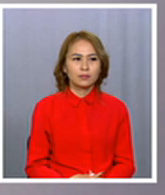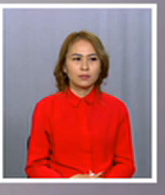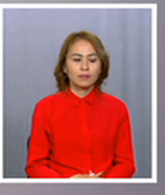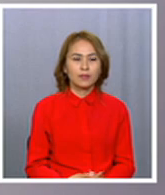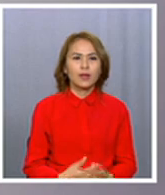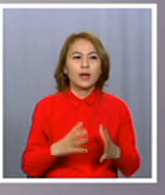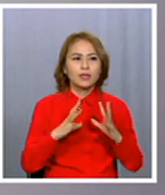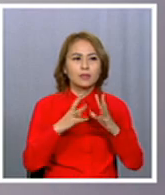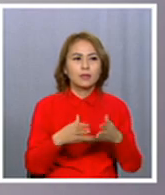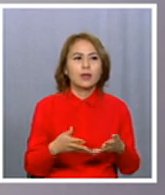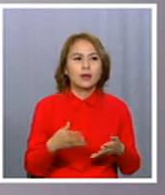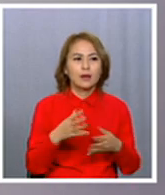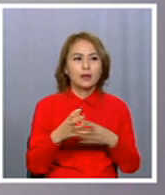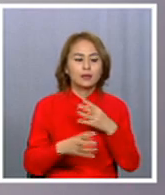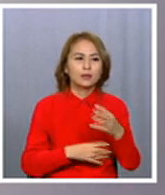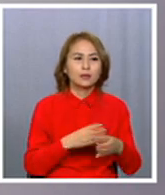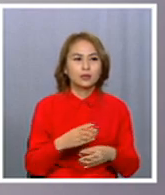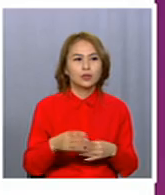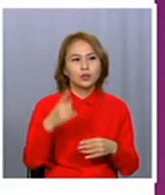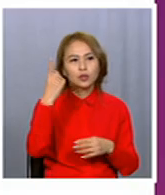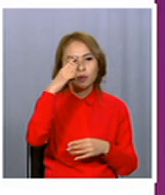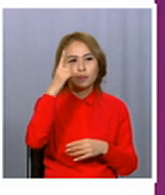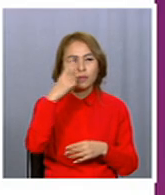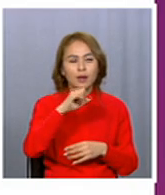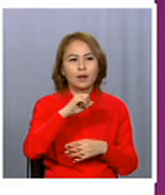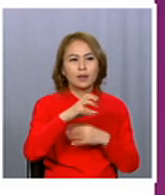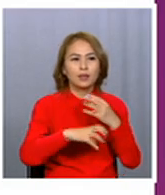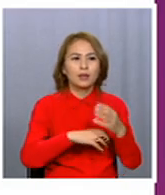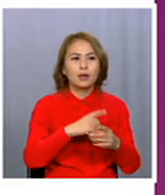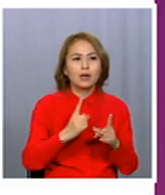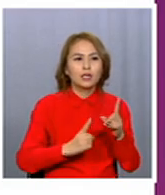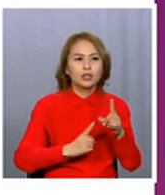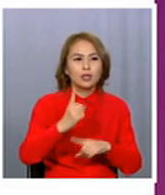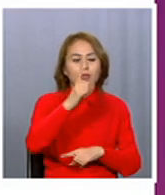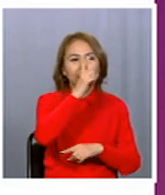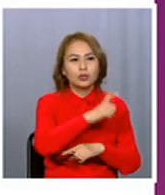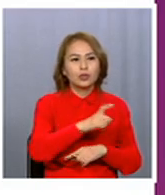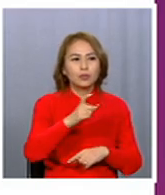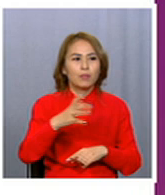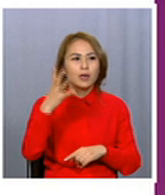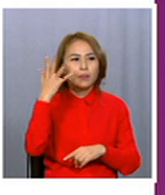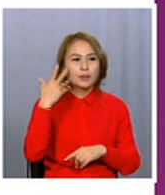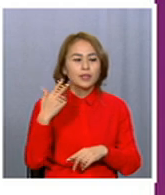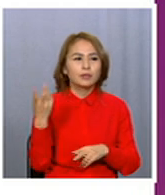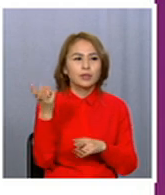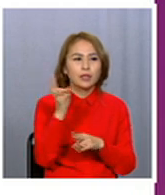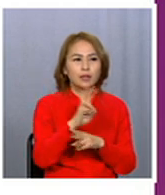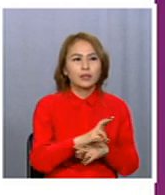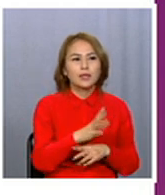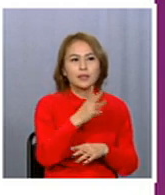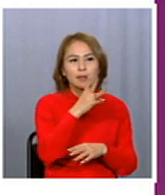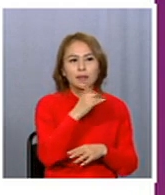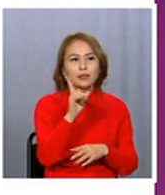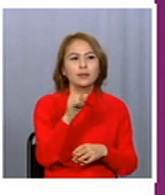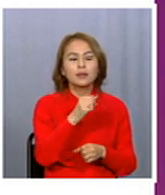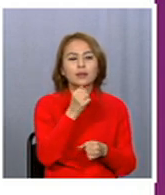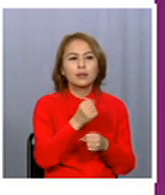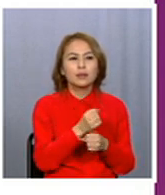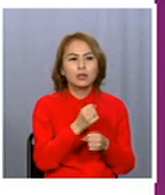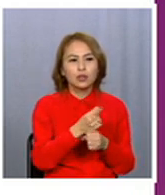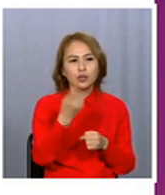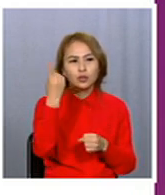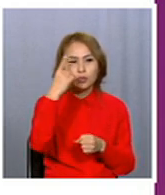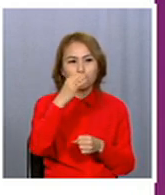Аспан әлемі жұмбақ әлем. Ғарышқа адамдар ұшып барып келіп жатқан ғасырда не